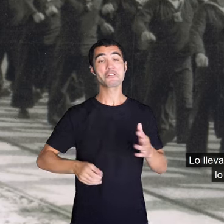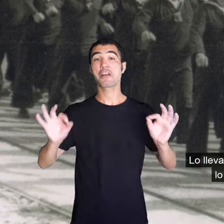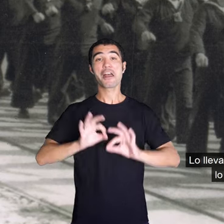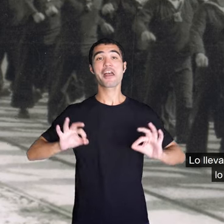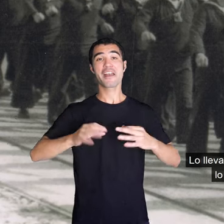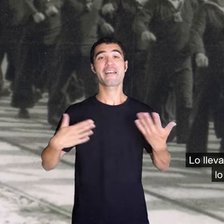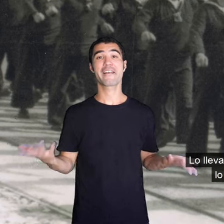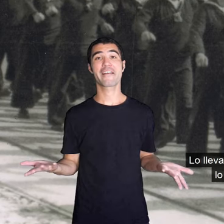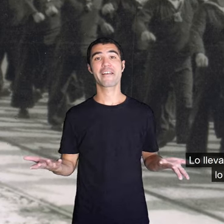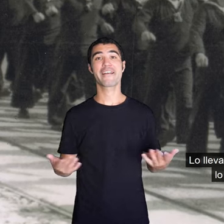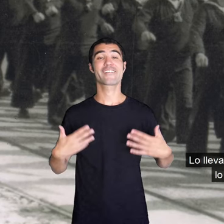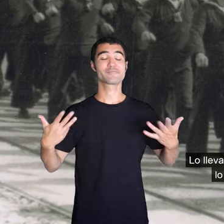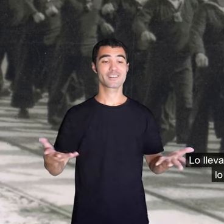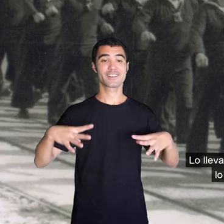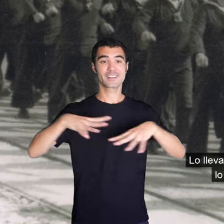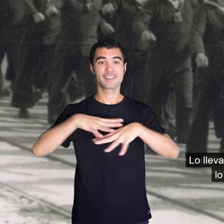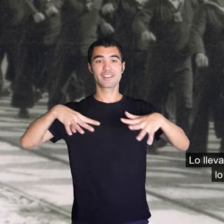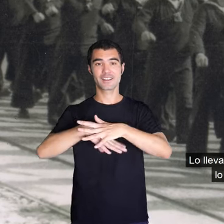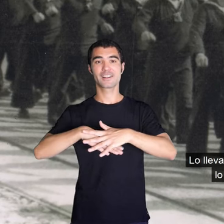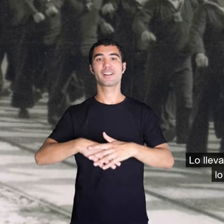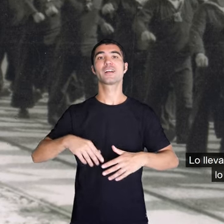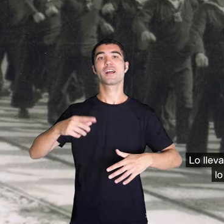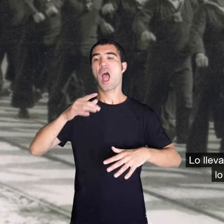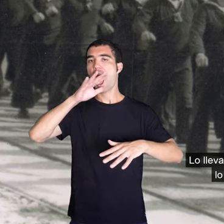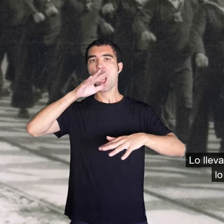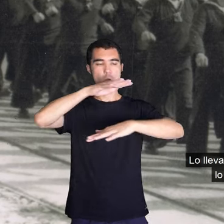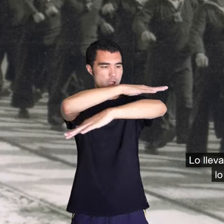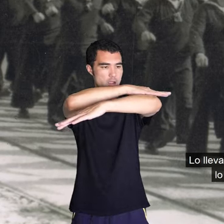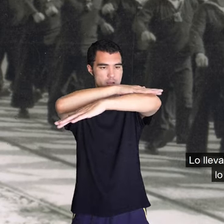duen severo perquè aquelles xarxes et sonava damunt l'aigua.